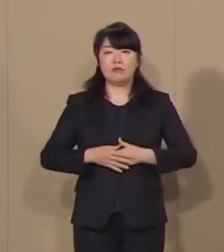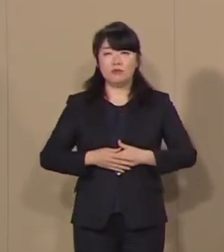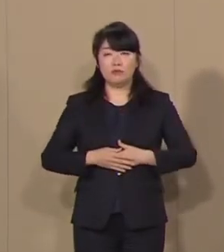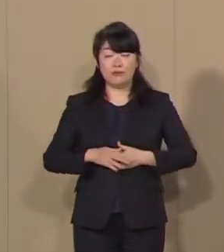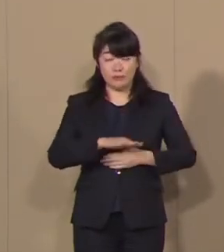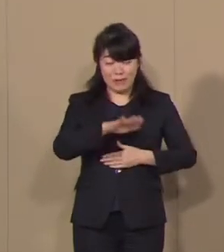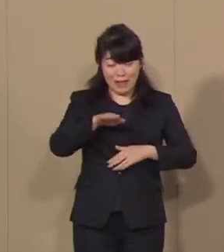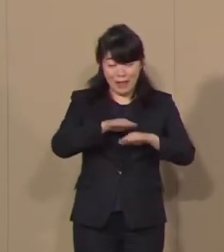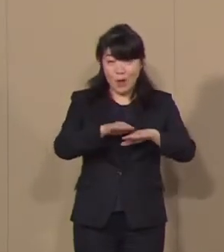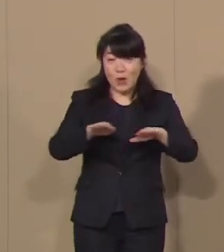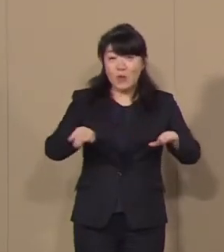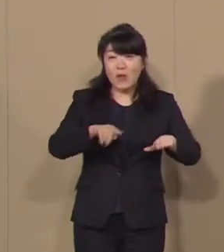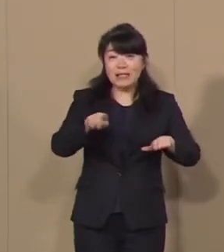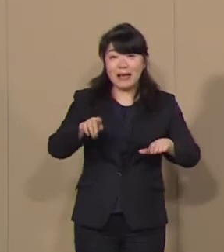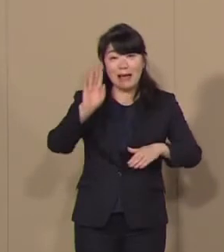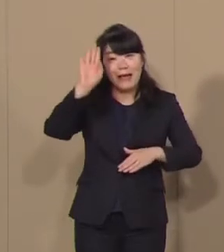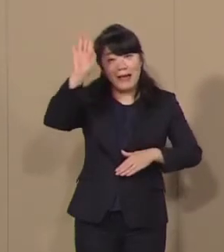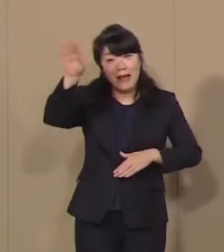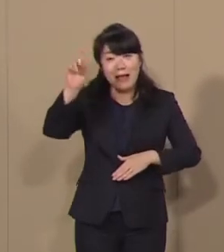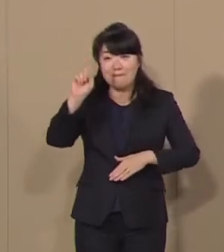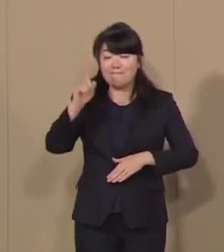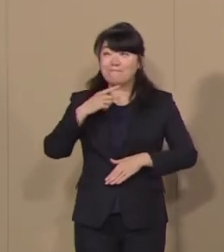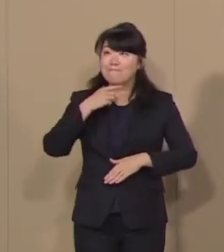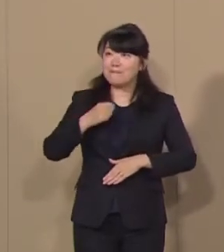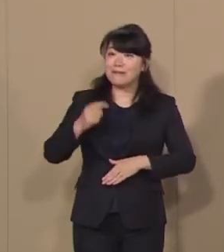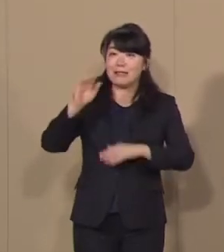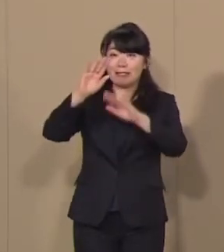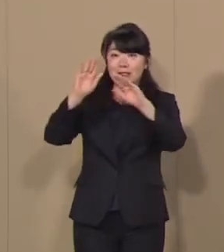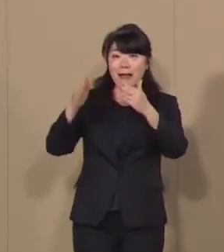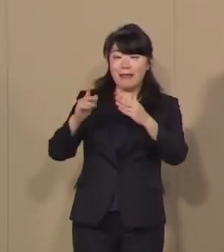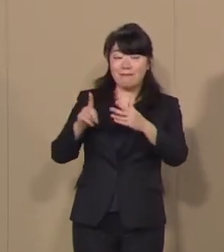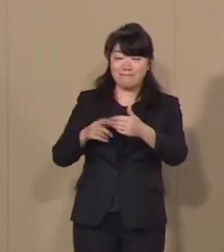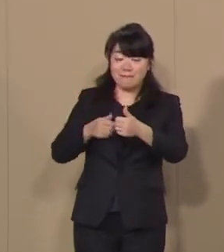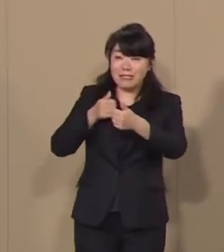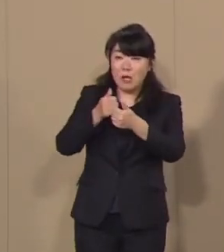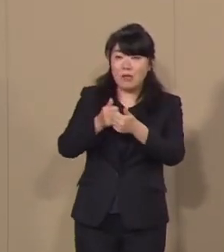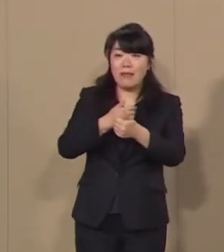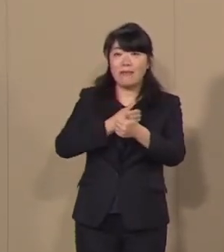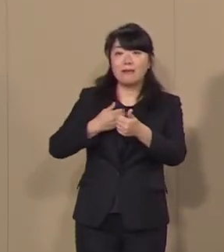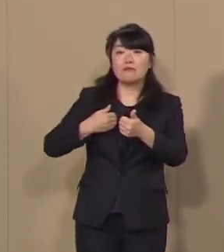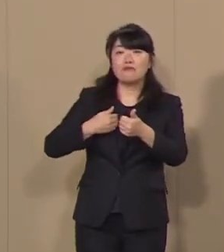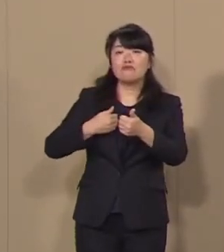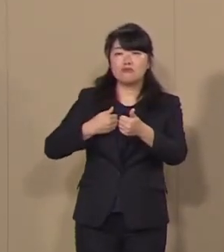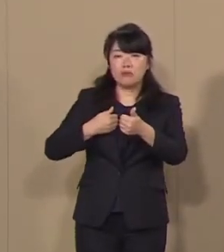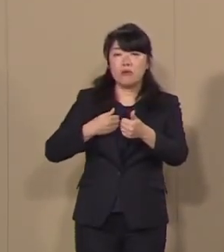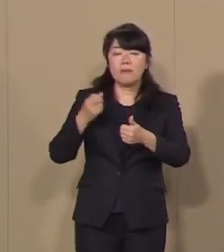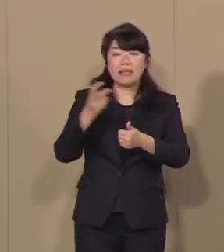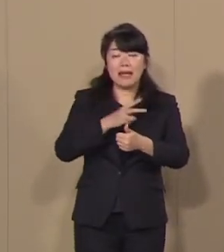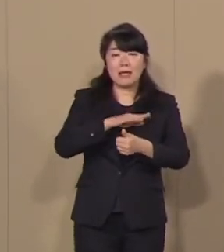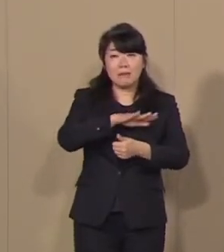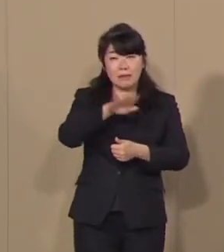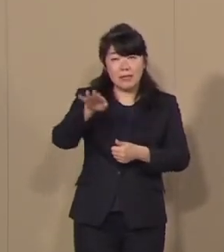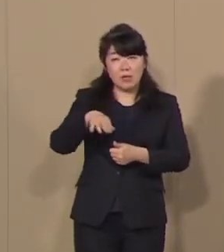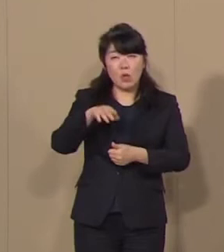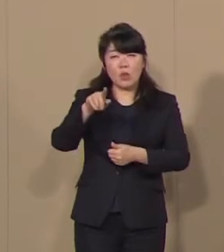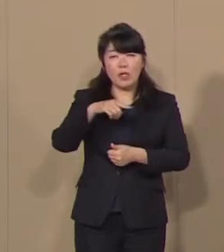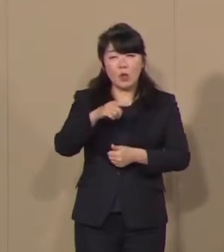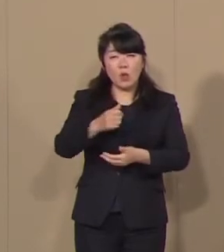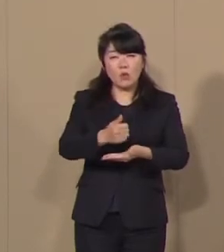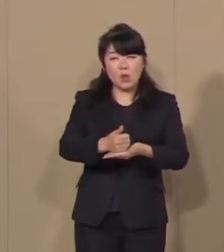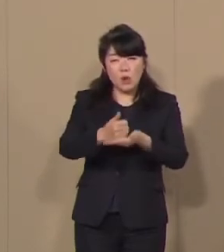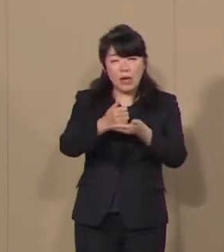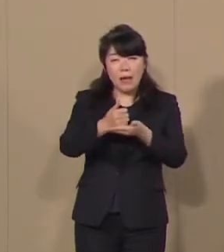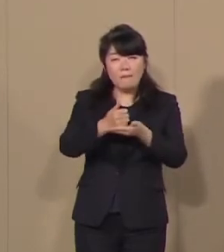子どもたちが自分のなりたいものに挑戦することができすべての人の尊厳が守られる社会を